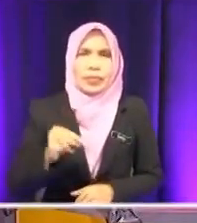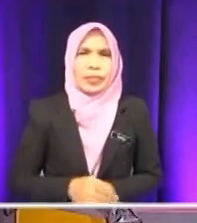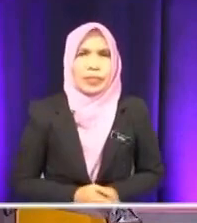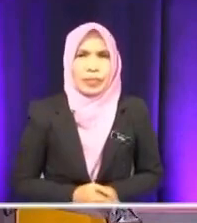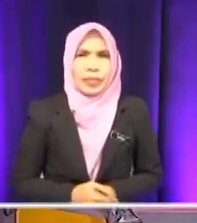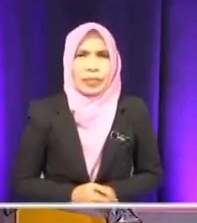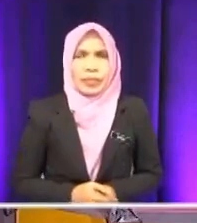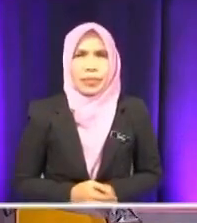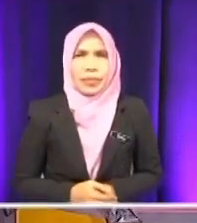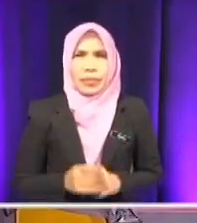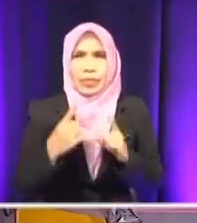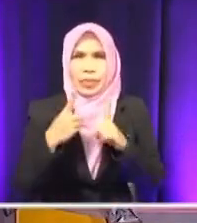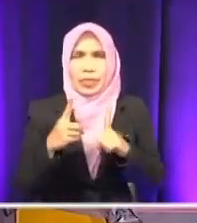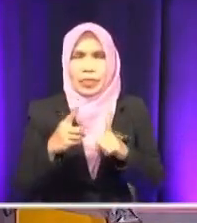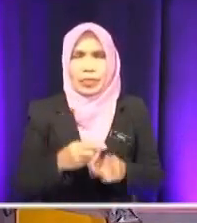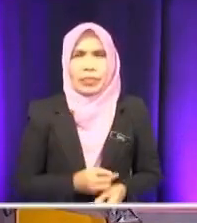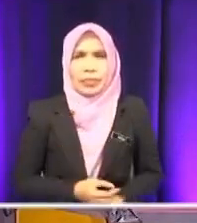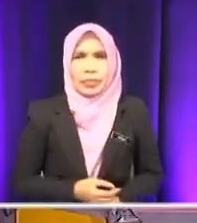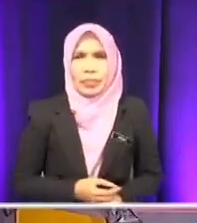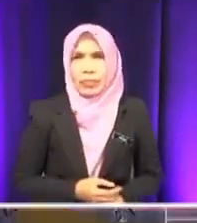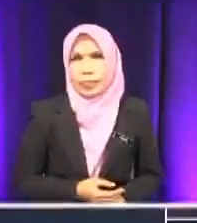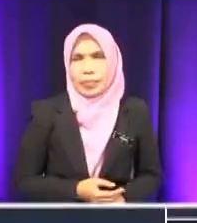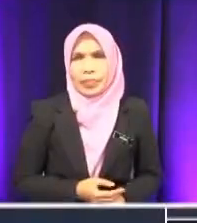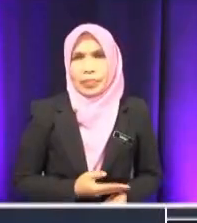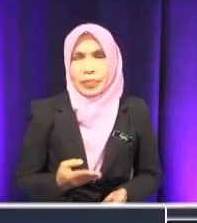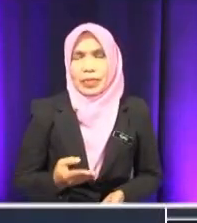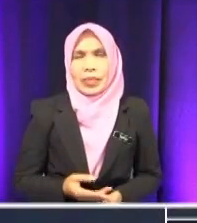data bagi nama contohnya drama yang akan jawab baca